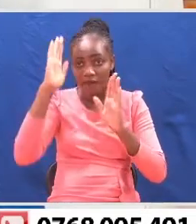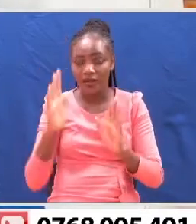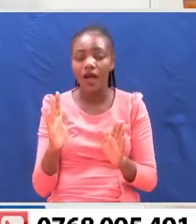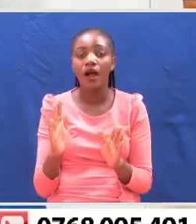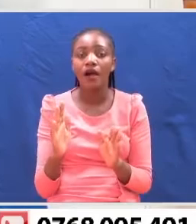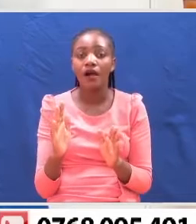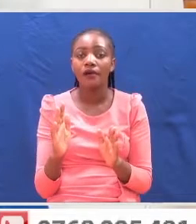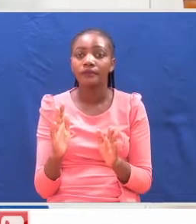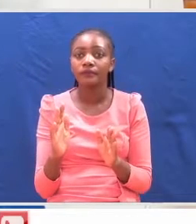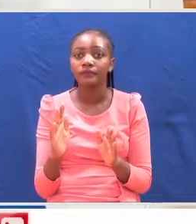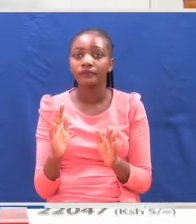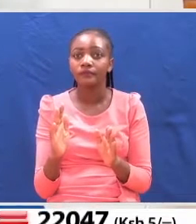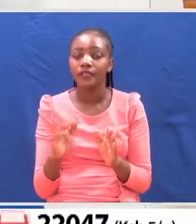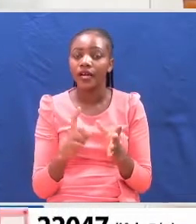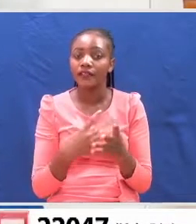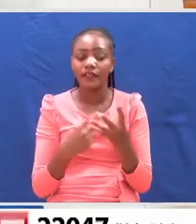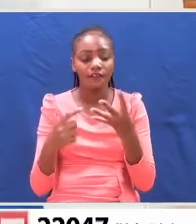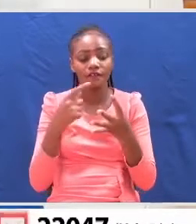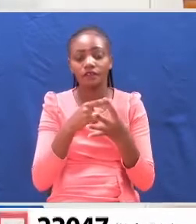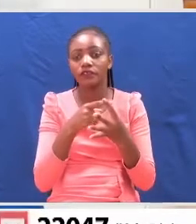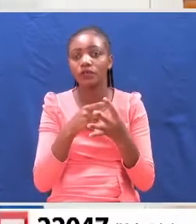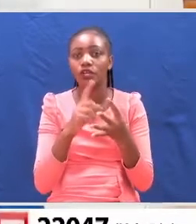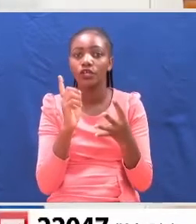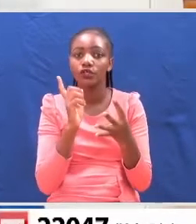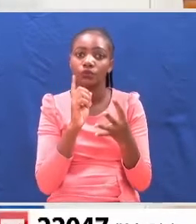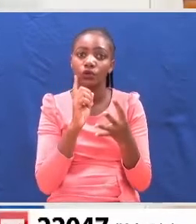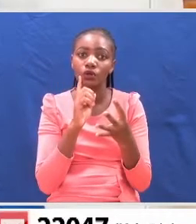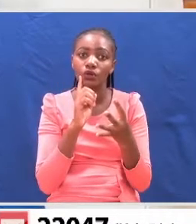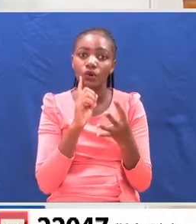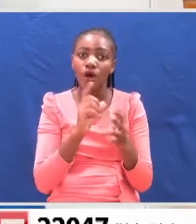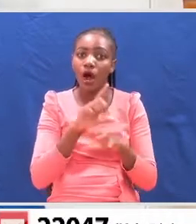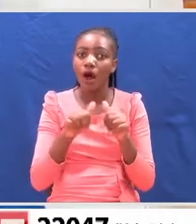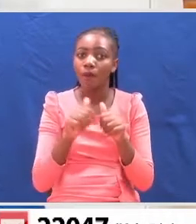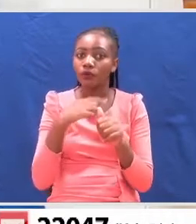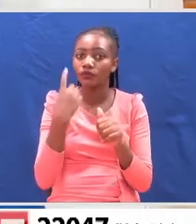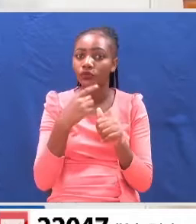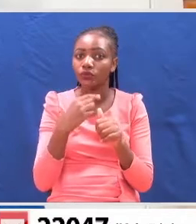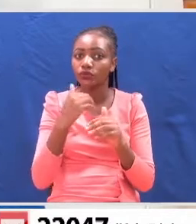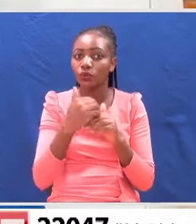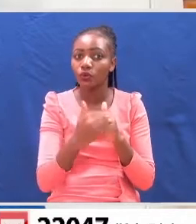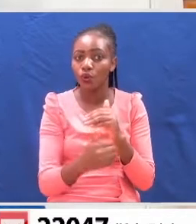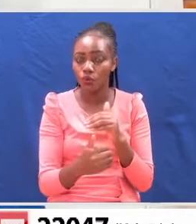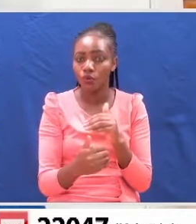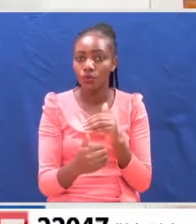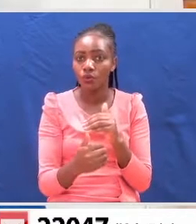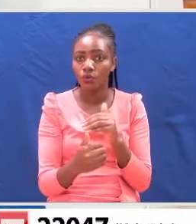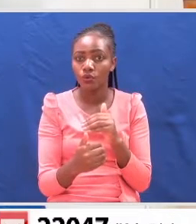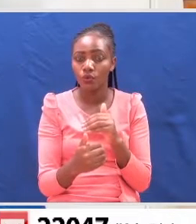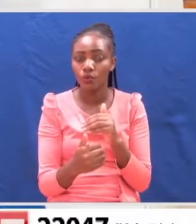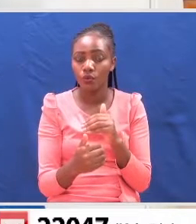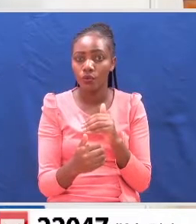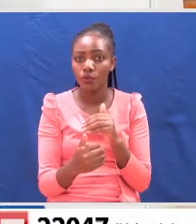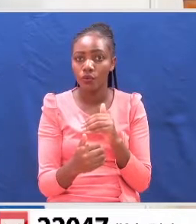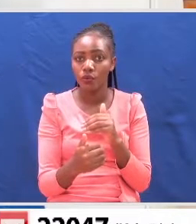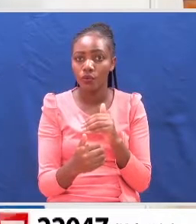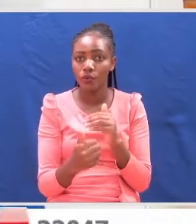wa Kirinyaga. Ni ya nne ndio inakuja kesho ya mheshimiwa Songo, ambayo wakati huu kipindi hiki kikwenda